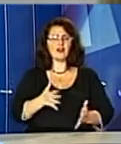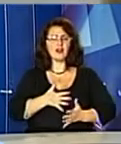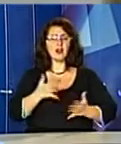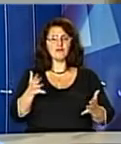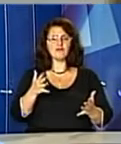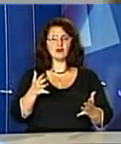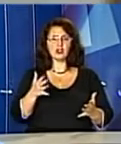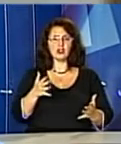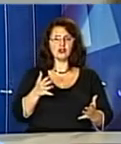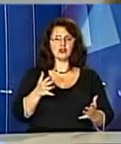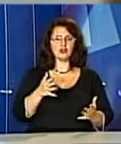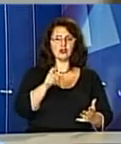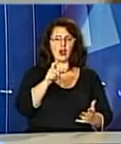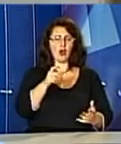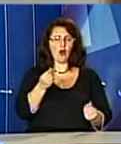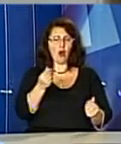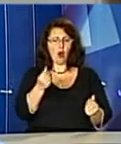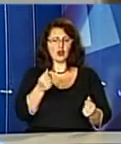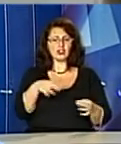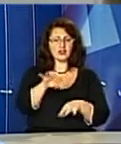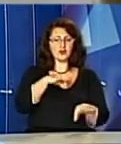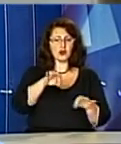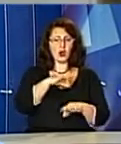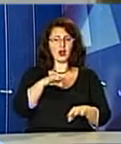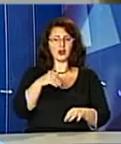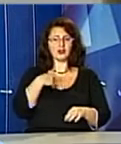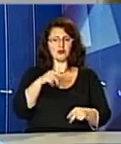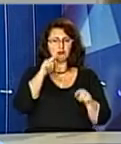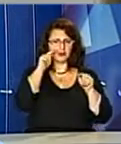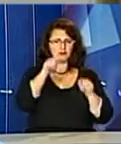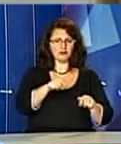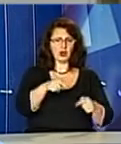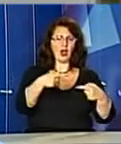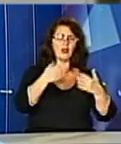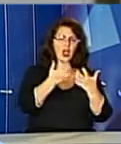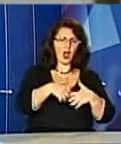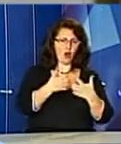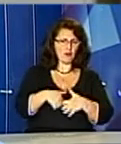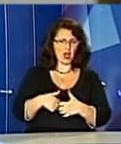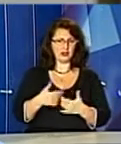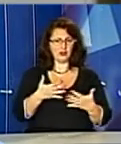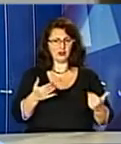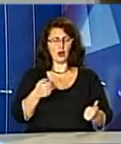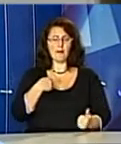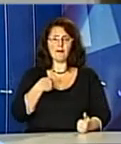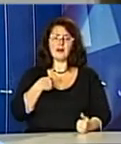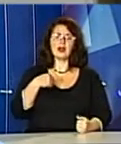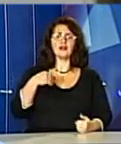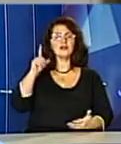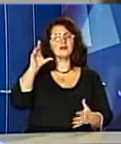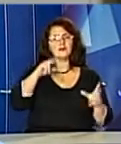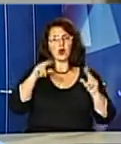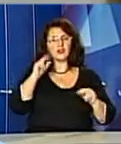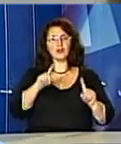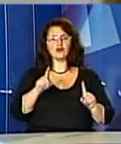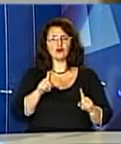найбільшу масу, звичайно, коштів з проекту ми зосереджуємо на обладнанні. Незабаром, я сподіваюся, ми зможемо вам оголосити,